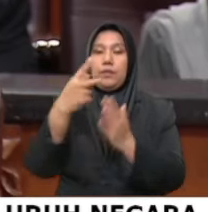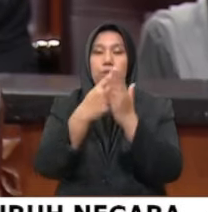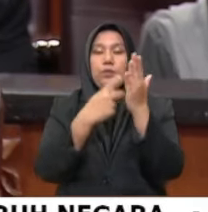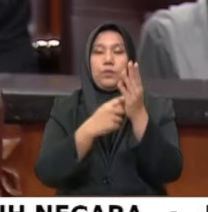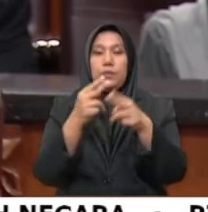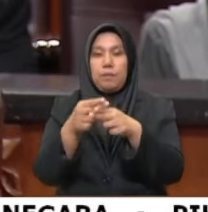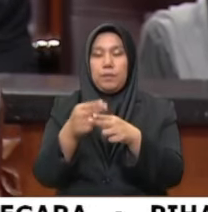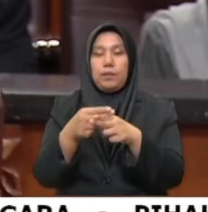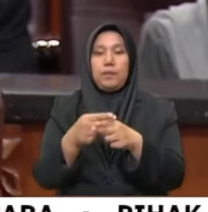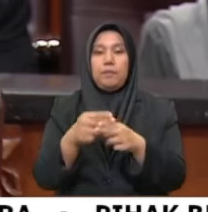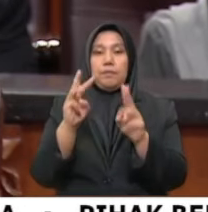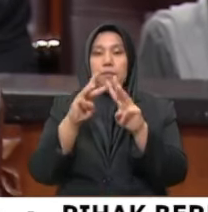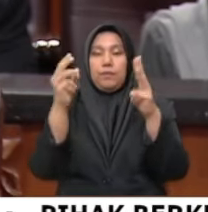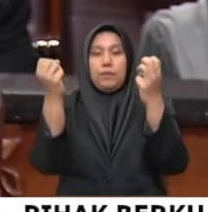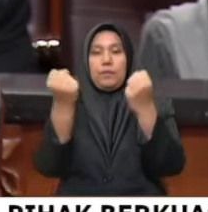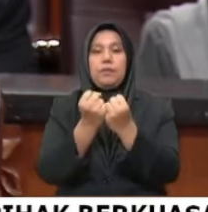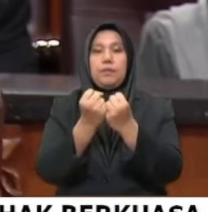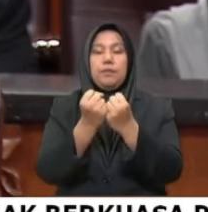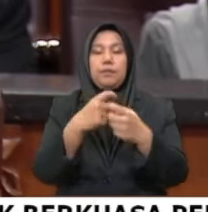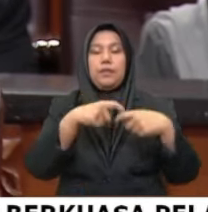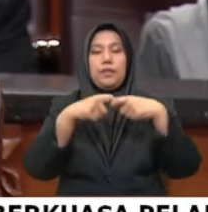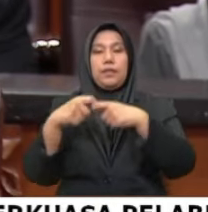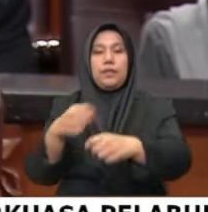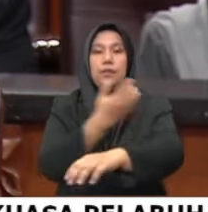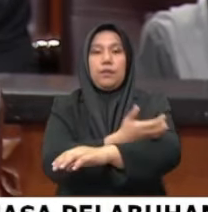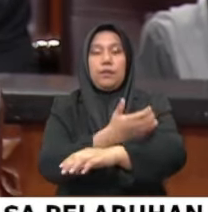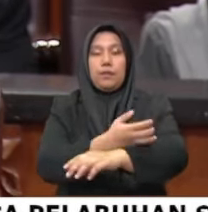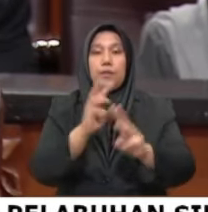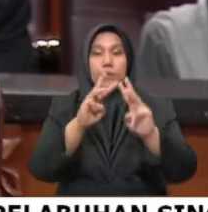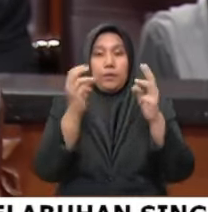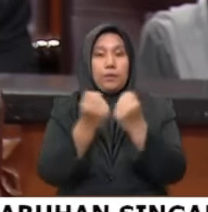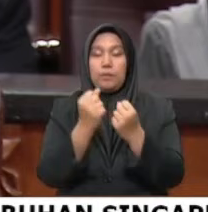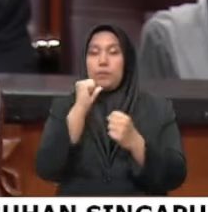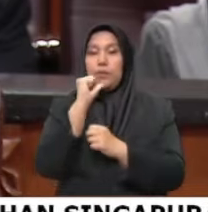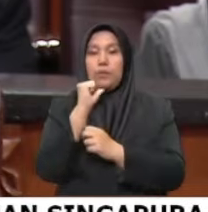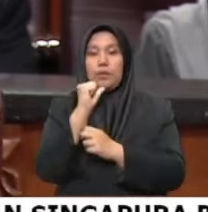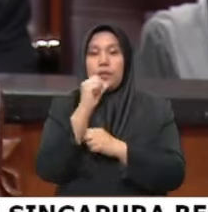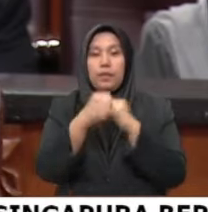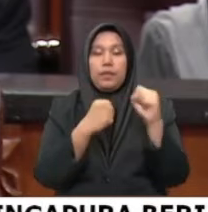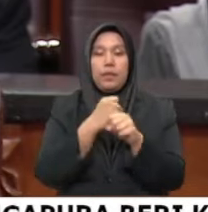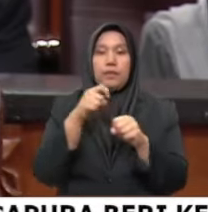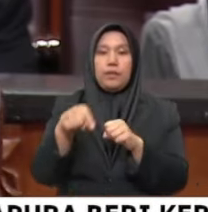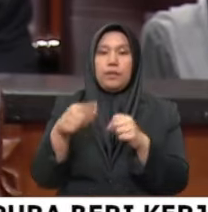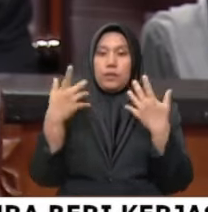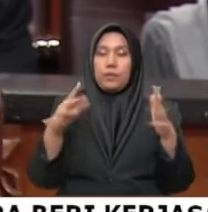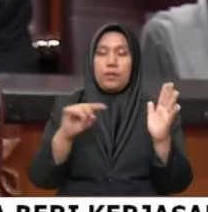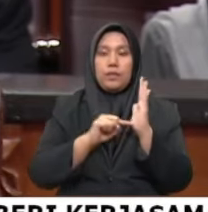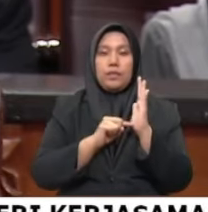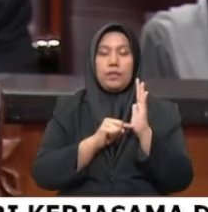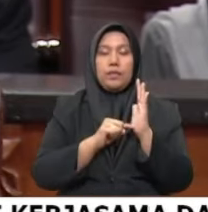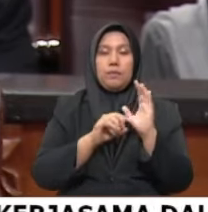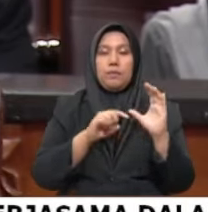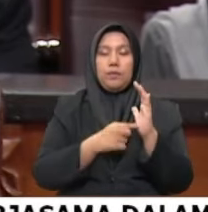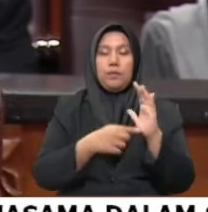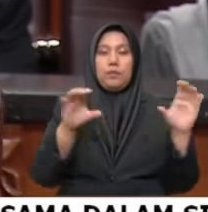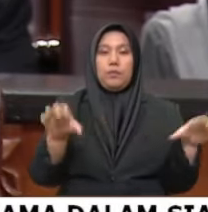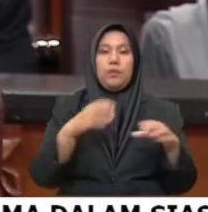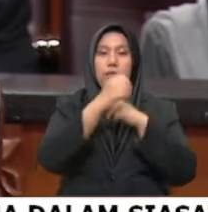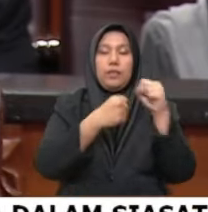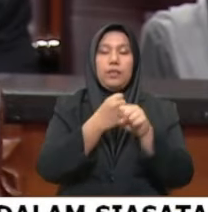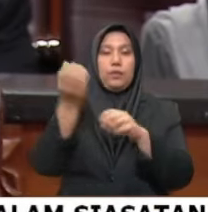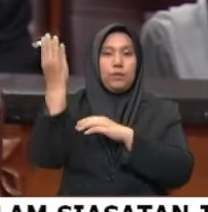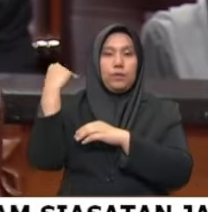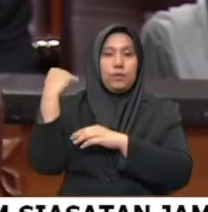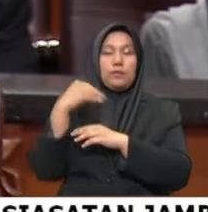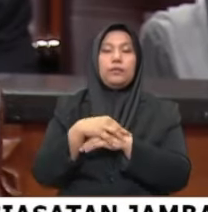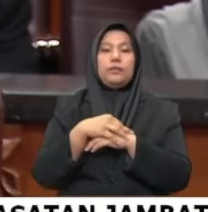bengkel berkaitan warisan. Dan bengkel ini kita bukan laksanakan tahun ini, malahan ia telah dilaksanakan tahun lalu dan akan dipanjangkan sehingga